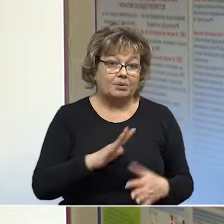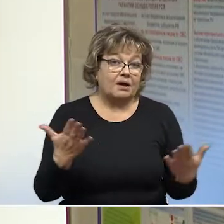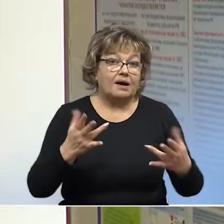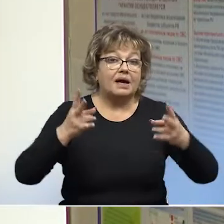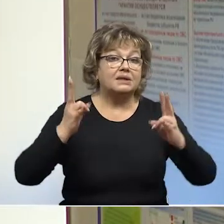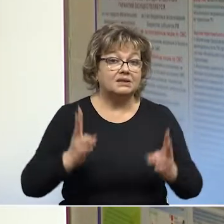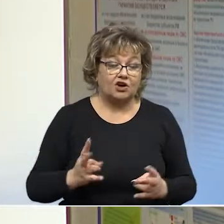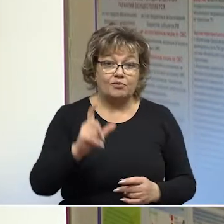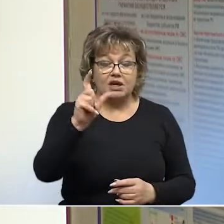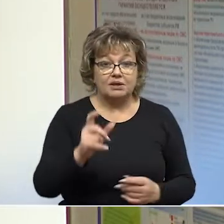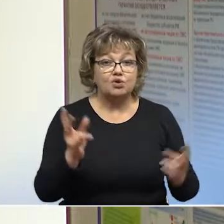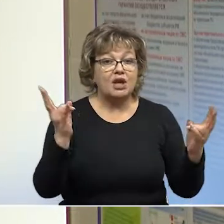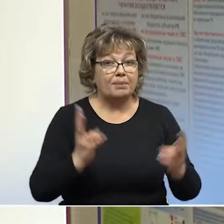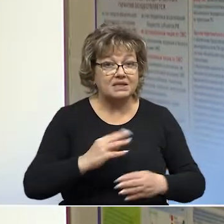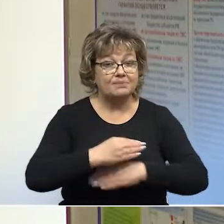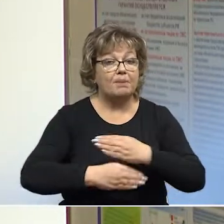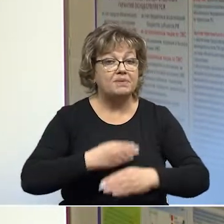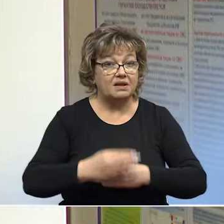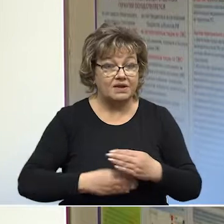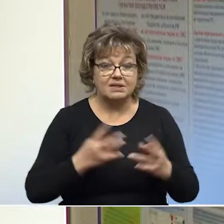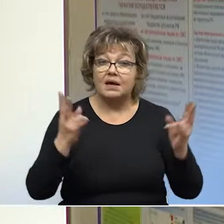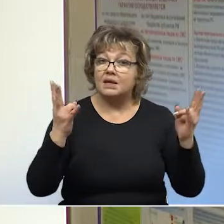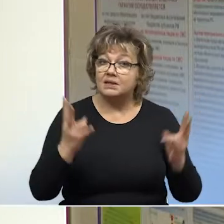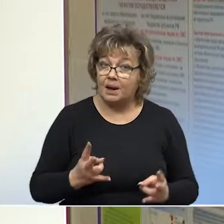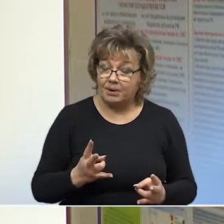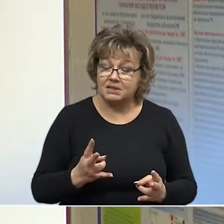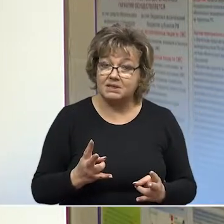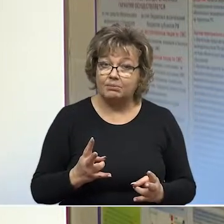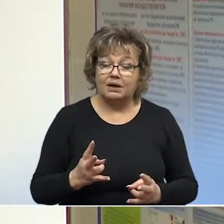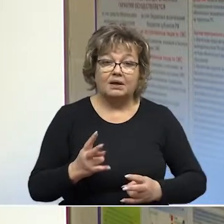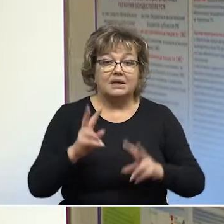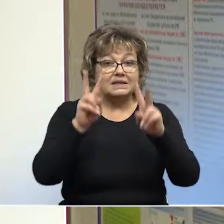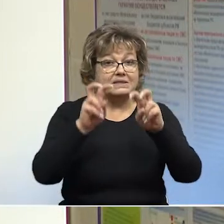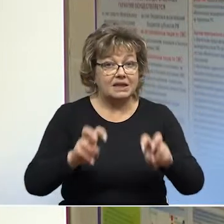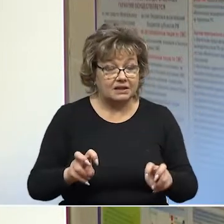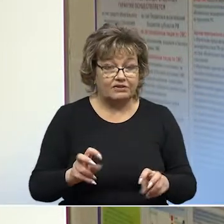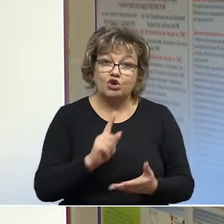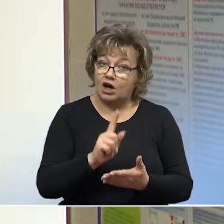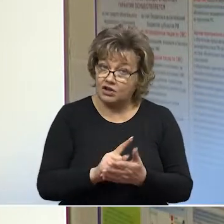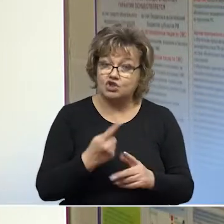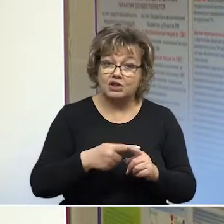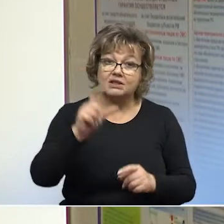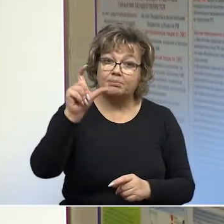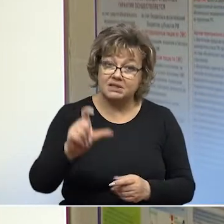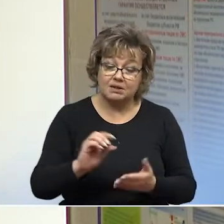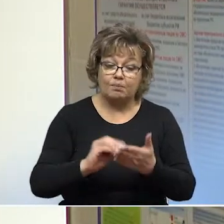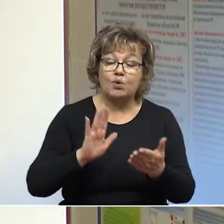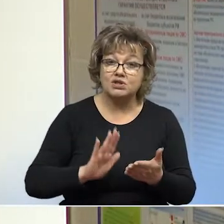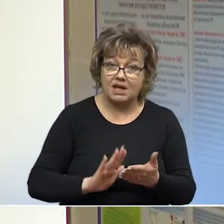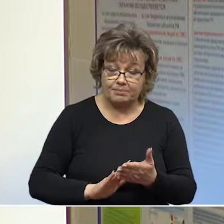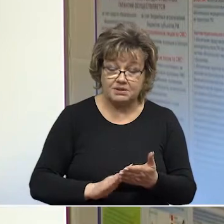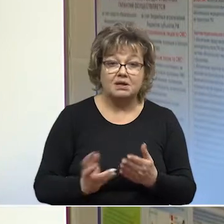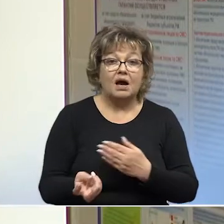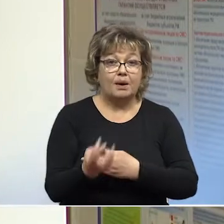какая-то травма, и ему необходима перевязка, ему необходимо рентген-исследование, то, конечно, этот пациент по записи